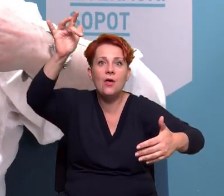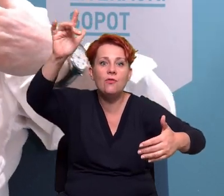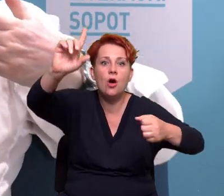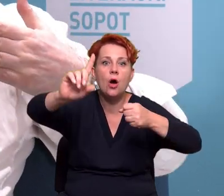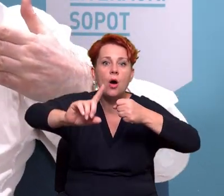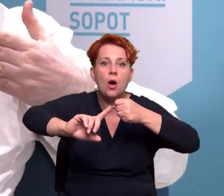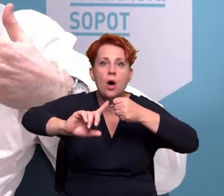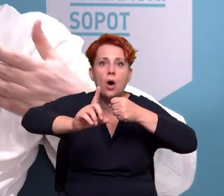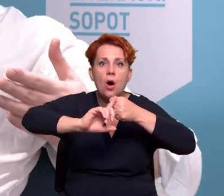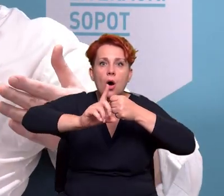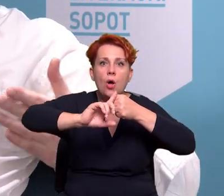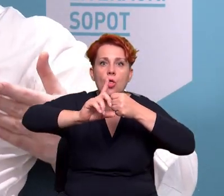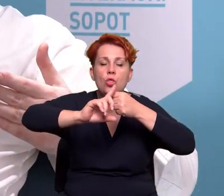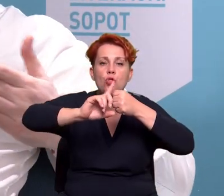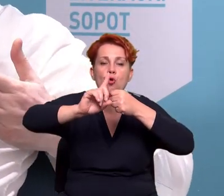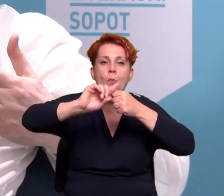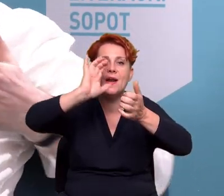numerami Folkische Beobachter,